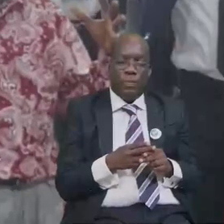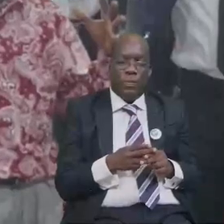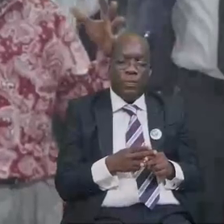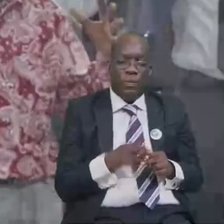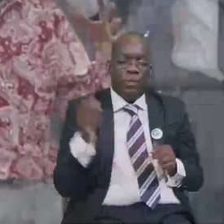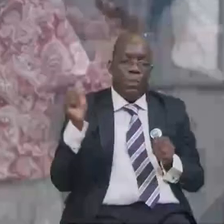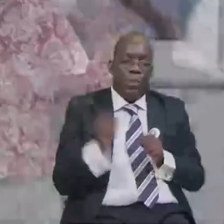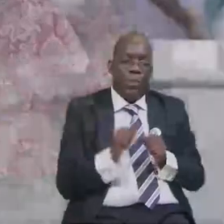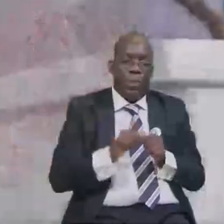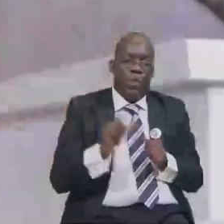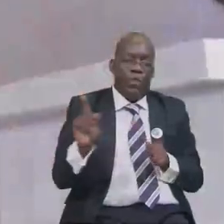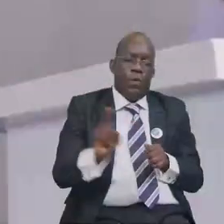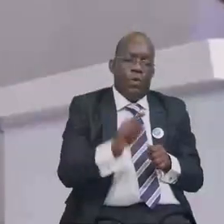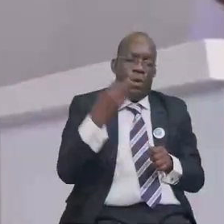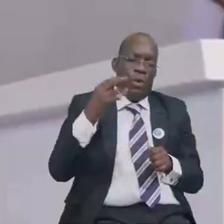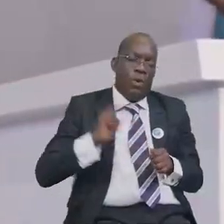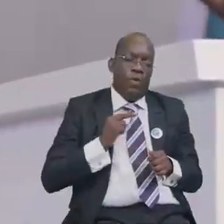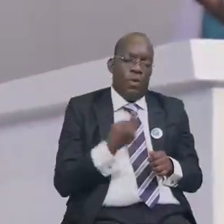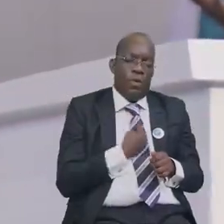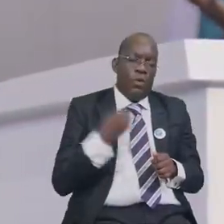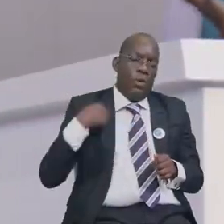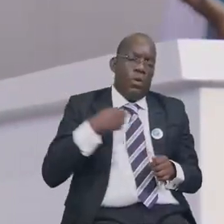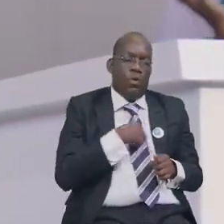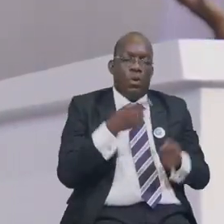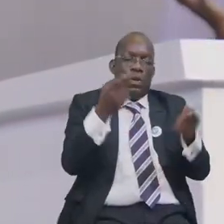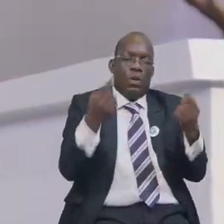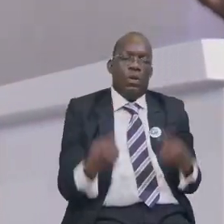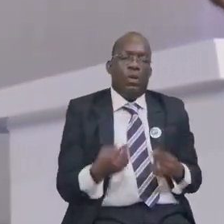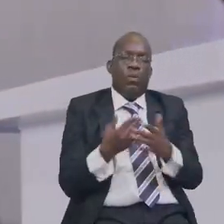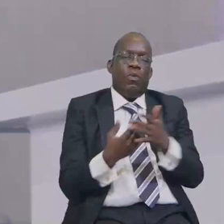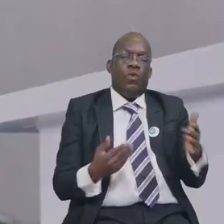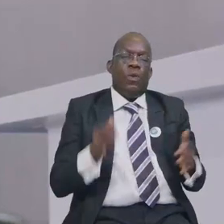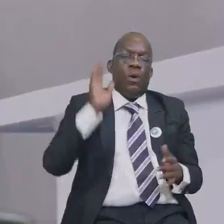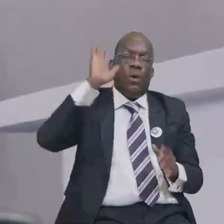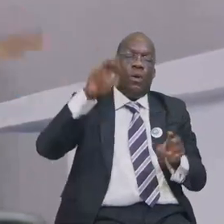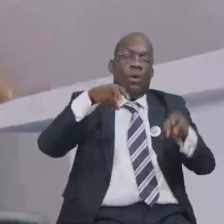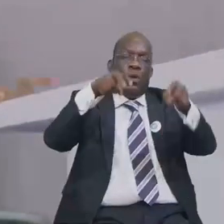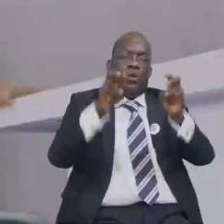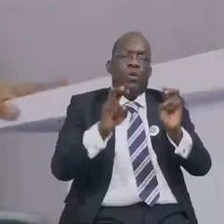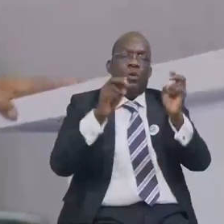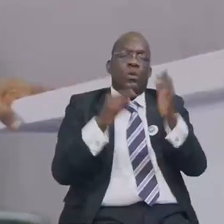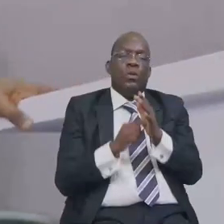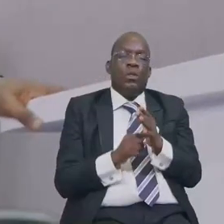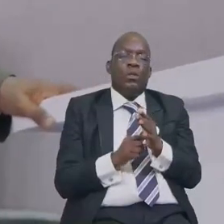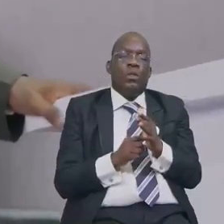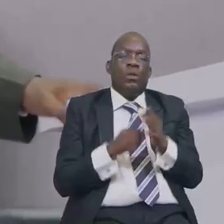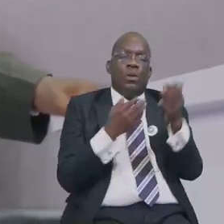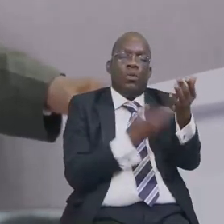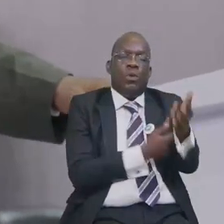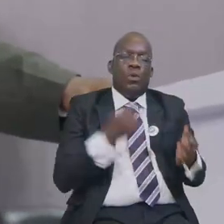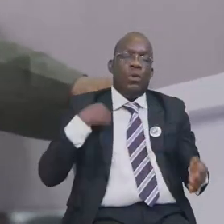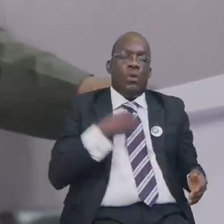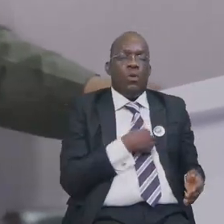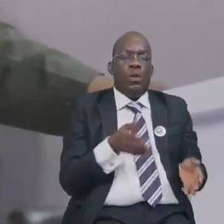nous tous, nous venons devant ton trône ce jour. Nous venons